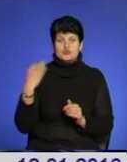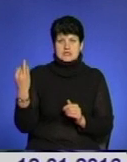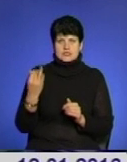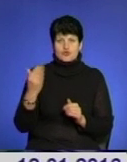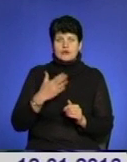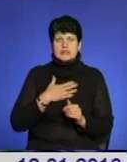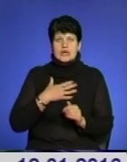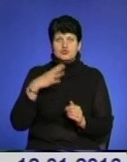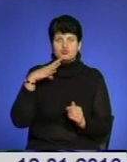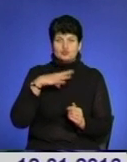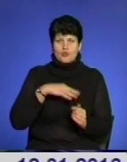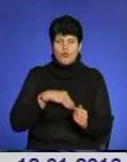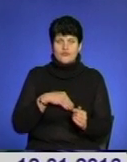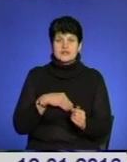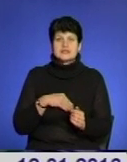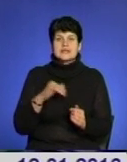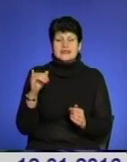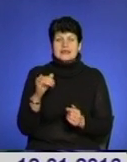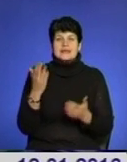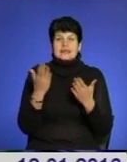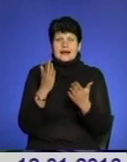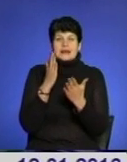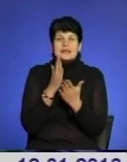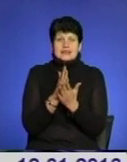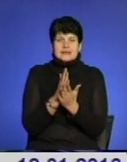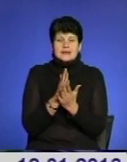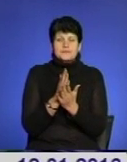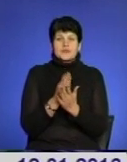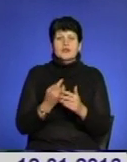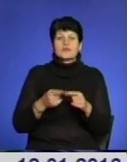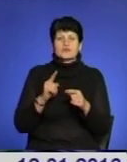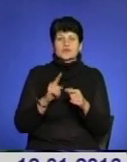нашу духовність, яка є виражена в власне цьому вертепі.